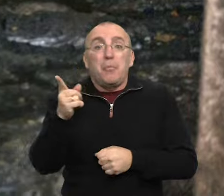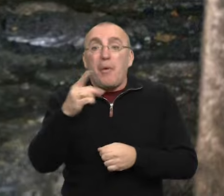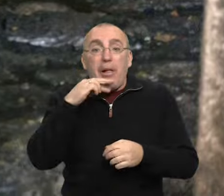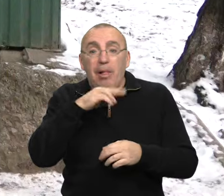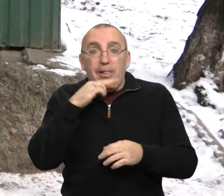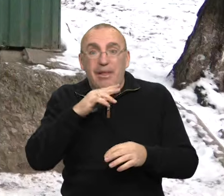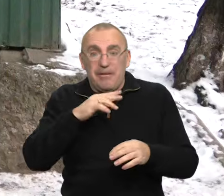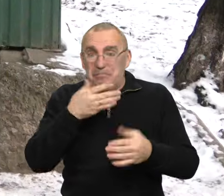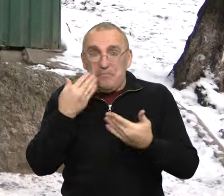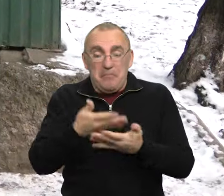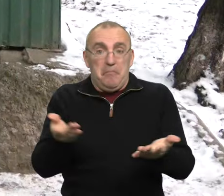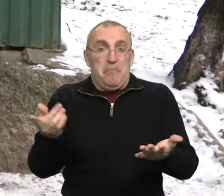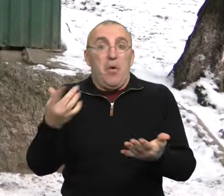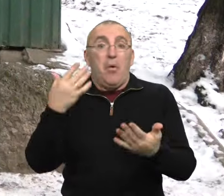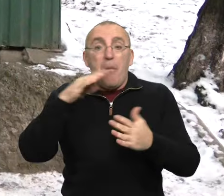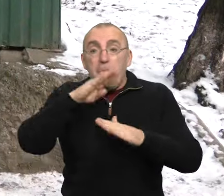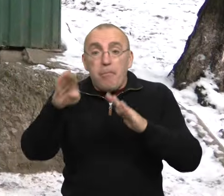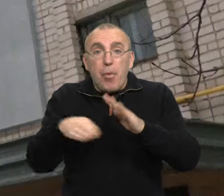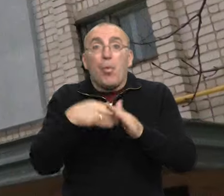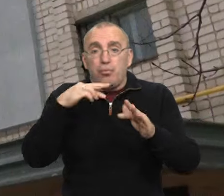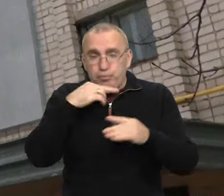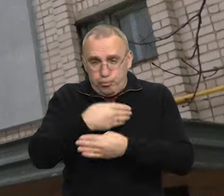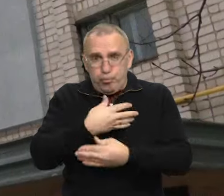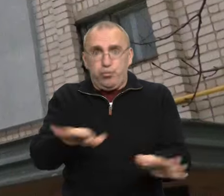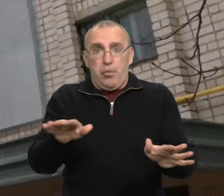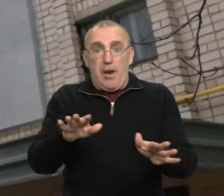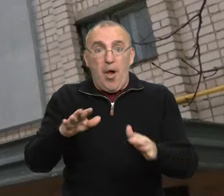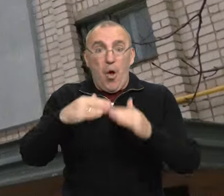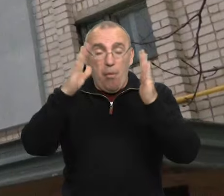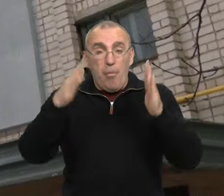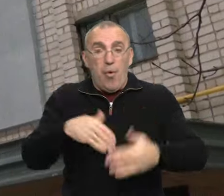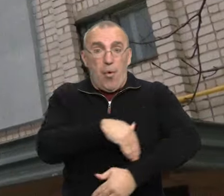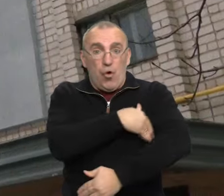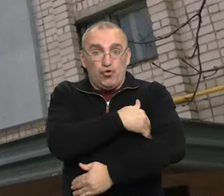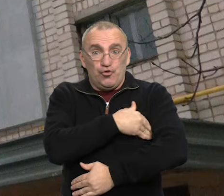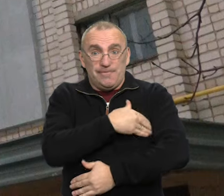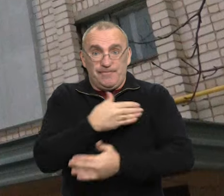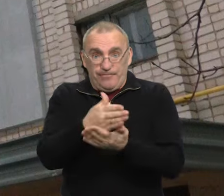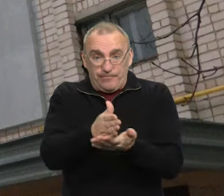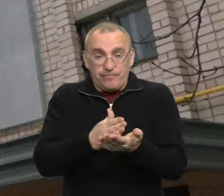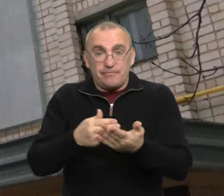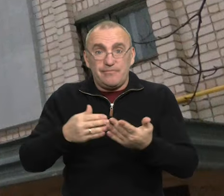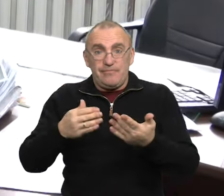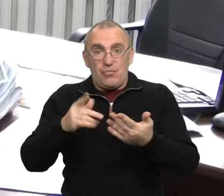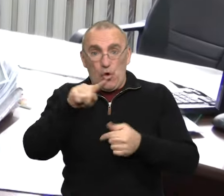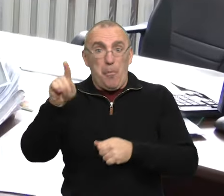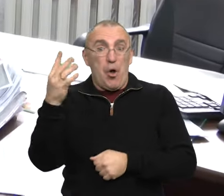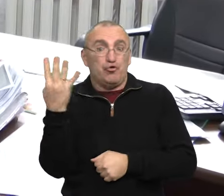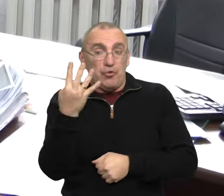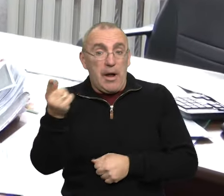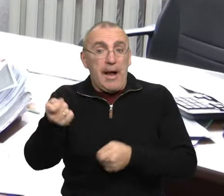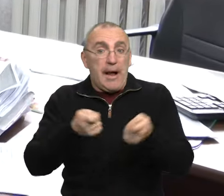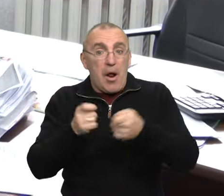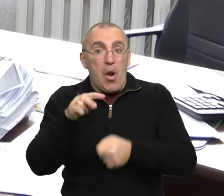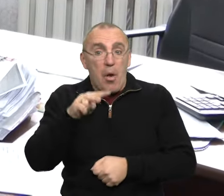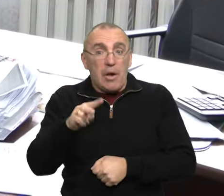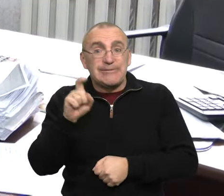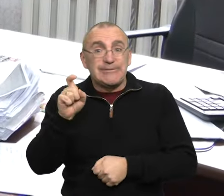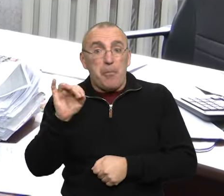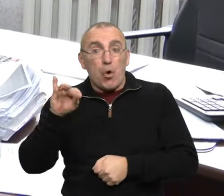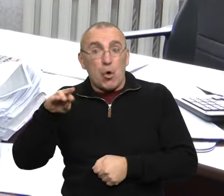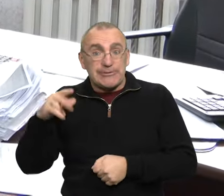потравили цих Крис Вони сказали що в підвалі потравили будинок обслуговує житлово-експлуатаційна організація номер 4отири її керівниця Людмила